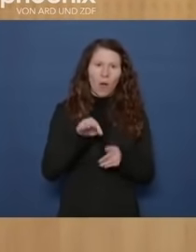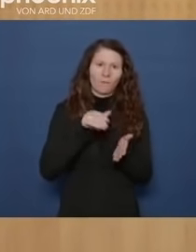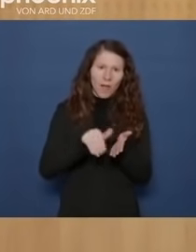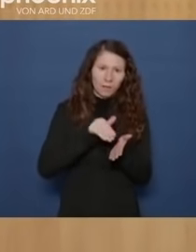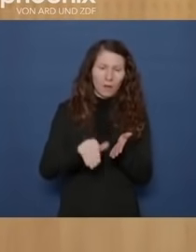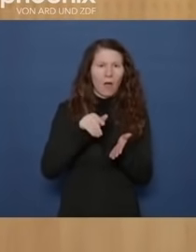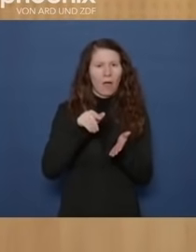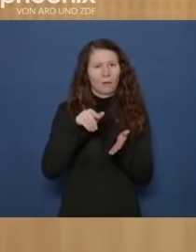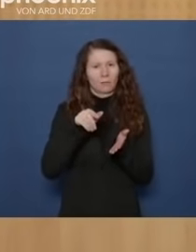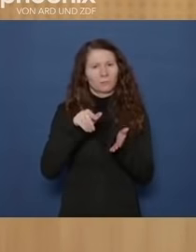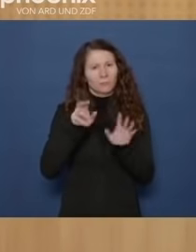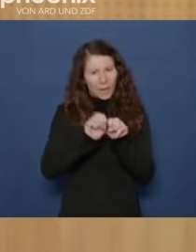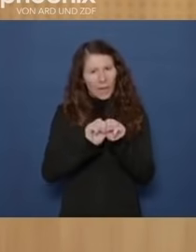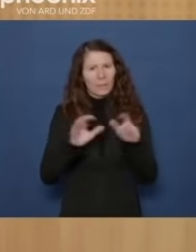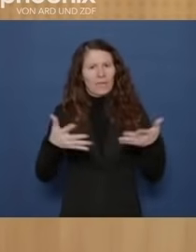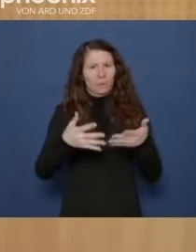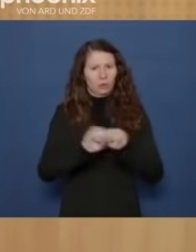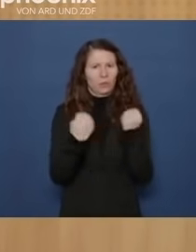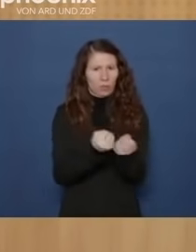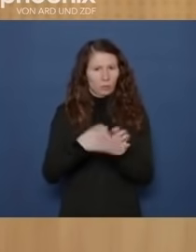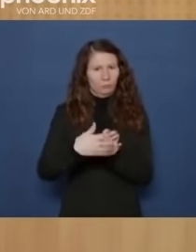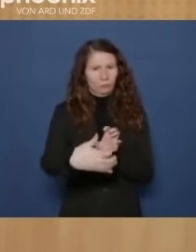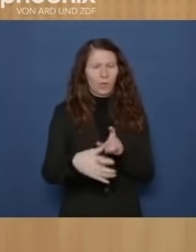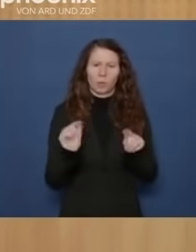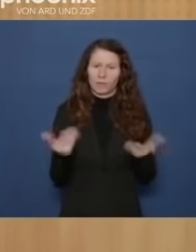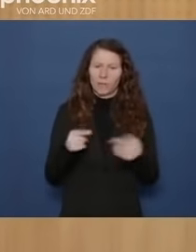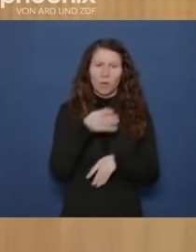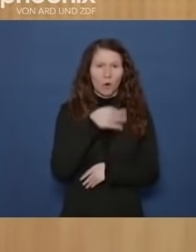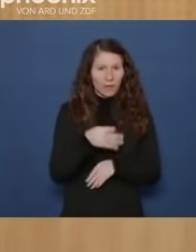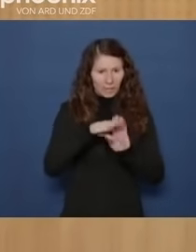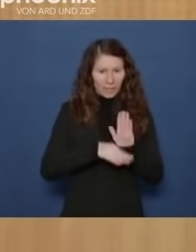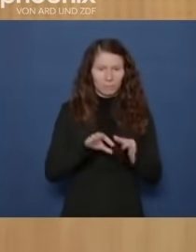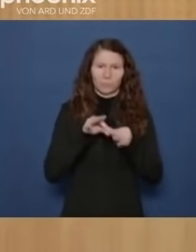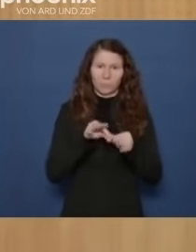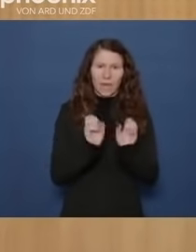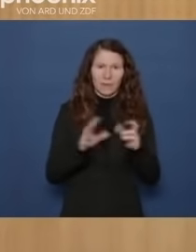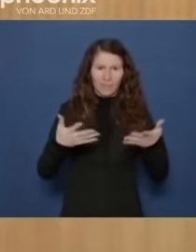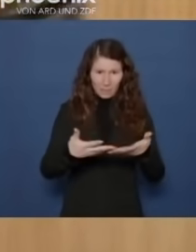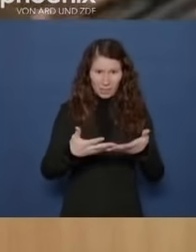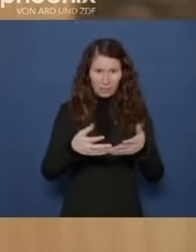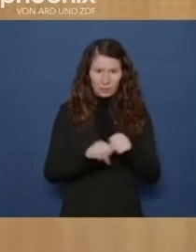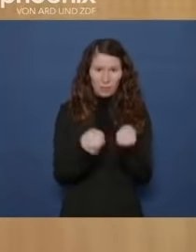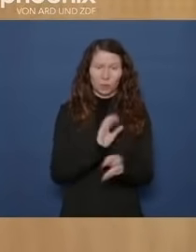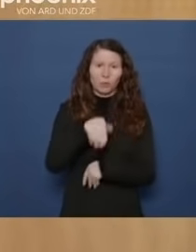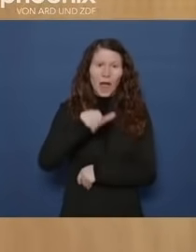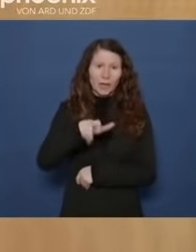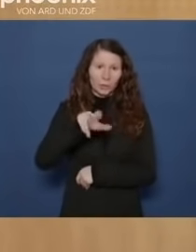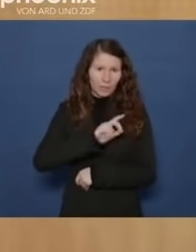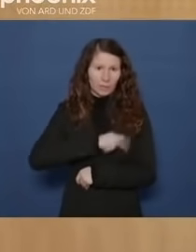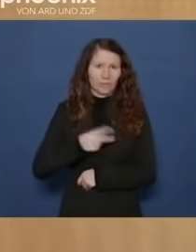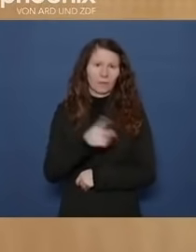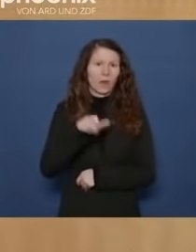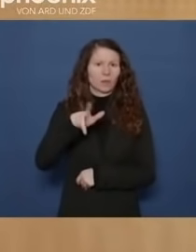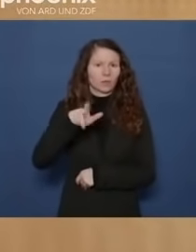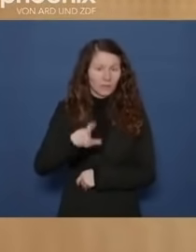Lage. Da heißt es dann unter anderem, dass die notwendigen Regelungen in einer Pandemielage über den 31. März